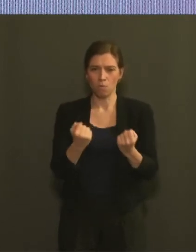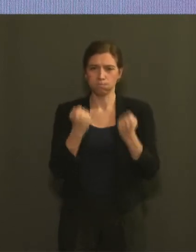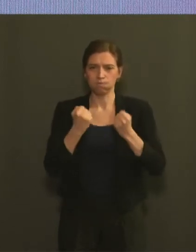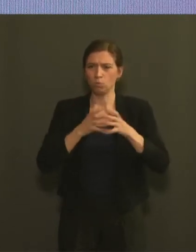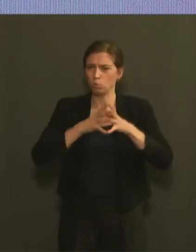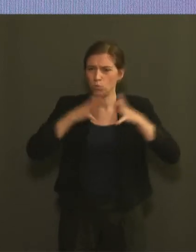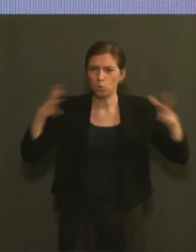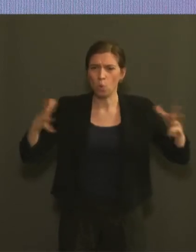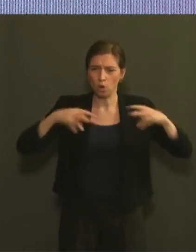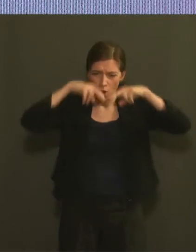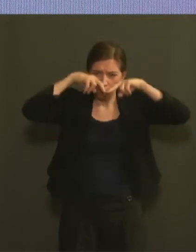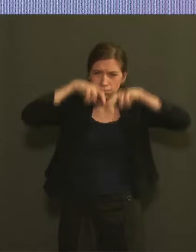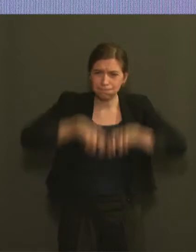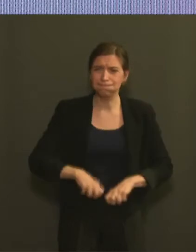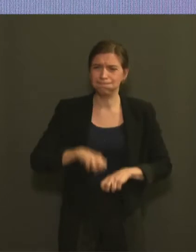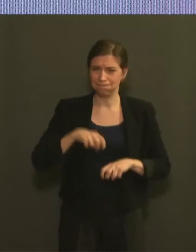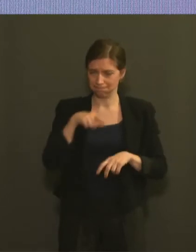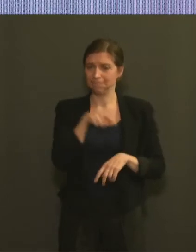cents